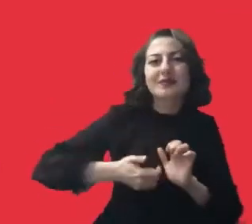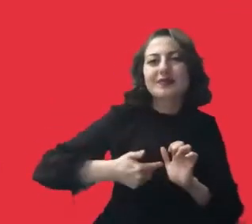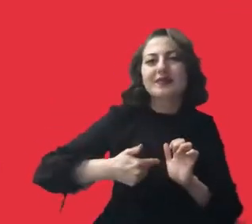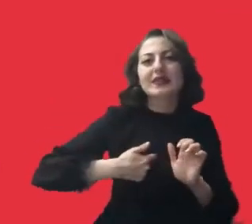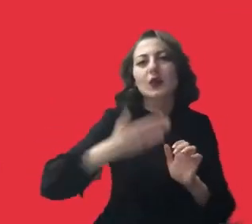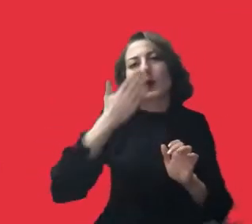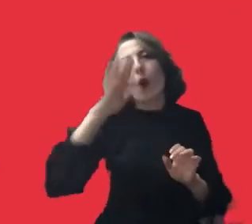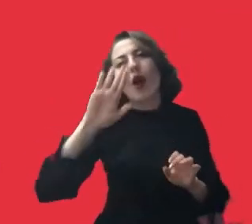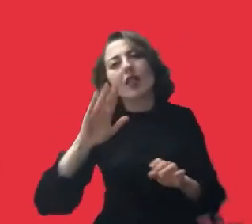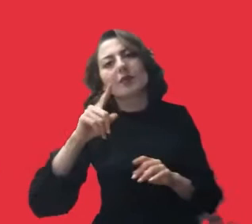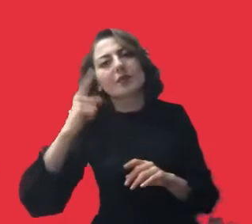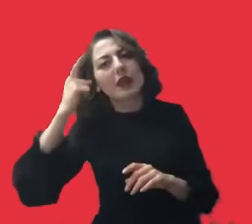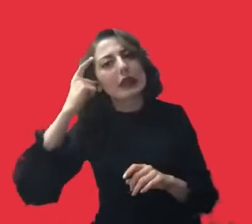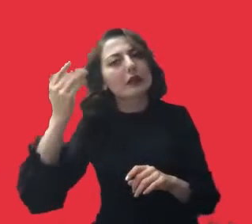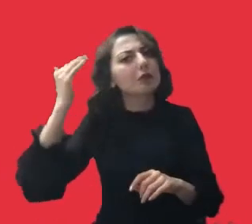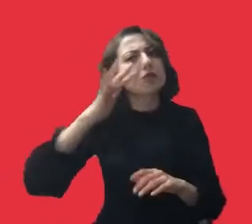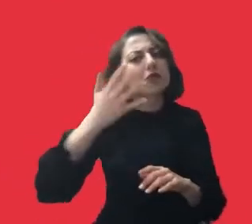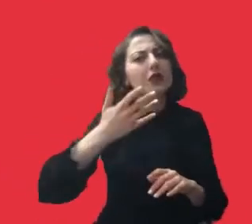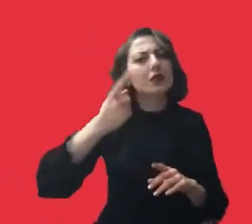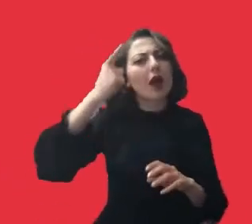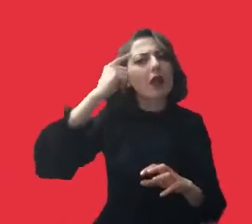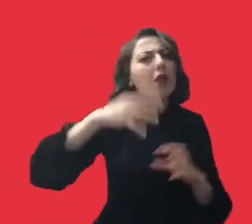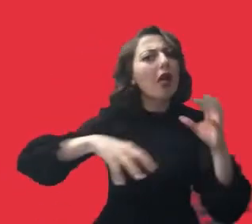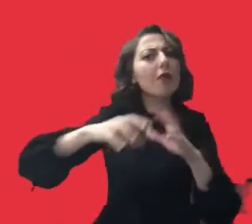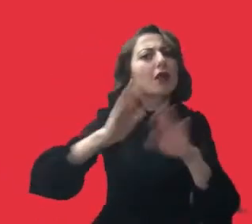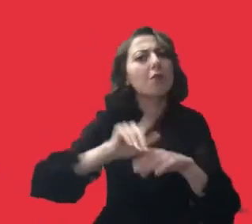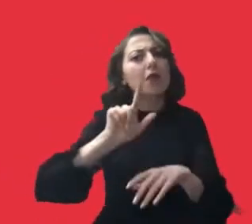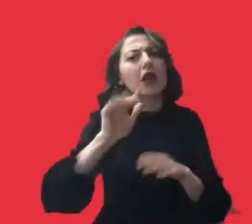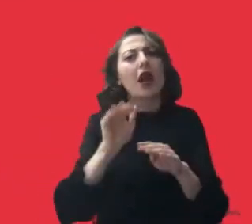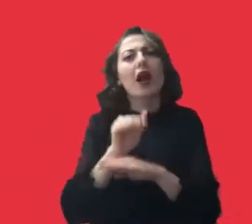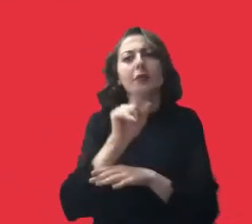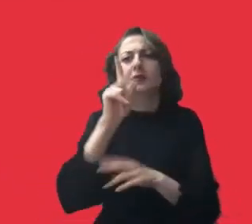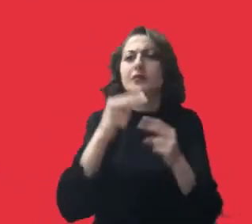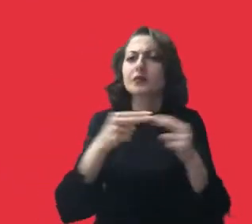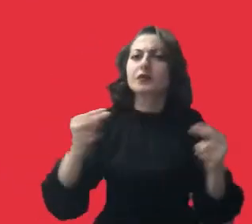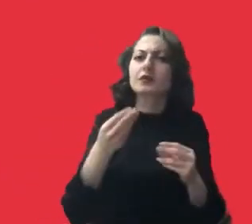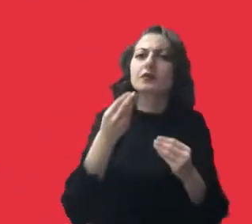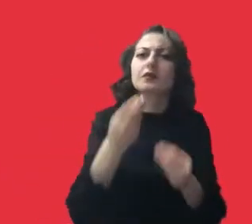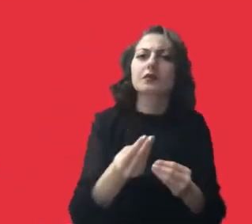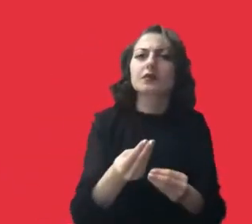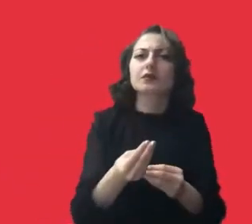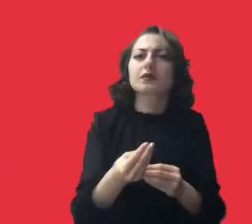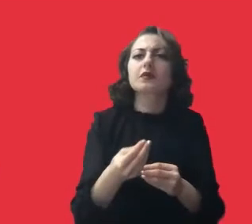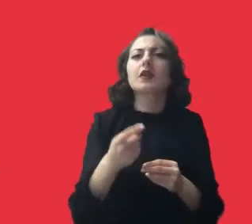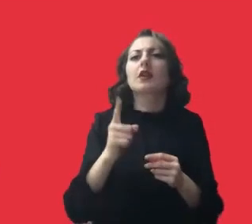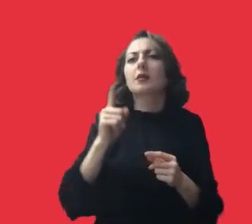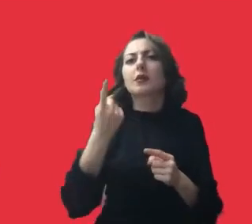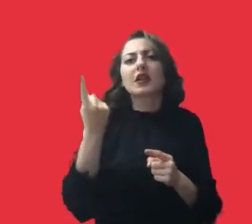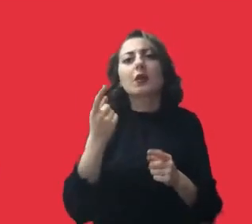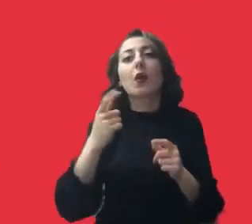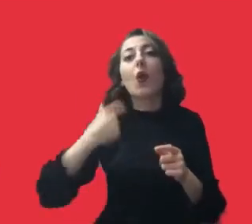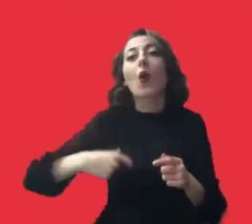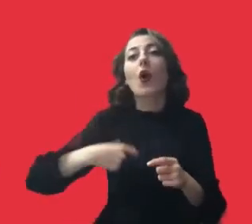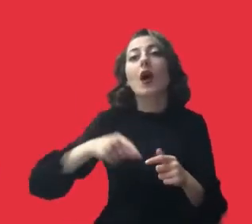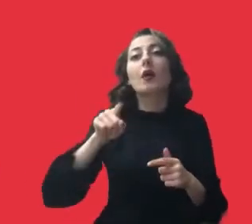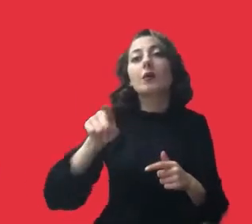every aşamalardan crisis geçer. by Yani bunu çok nature basit has to go through hayatımızdan certain bir stages. örnekle vermek And we can gerekirse bir give yangın çıktığı examples zaman from our life. Let's say önceliğiniz that there onu is a fire. o When there kişiyi is a